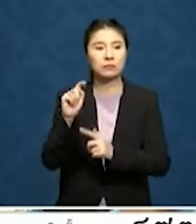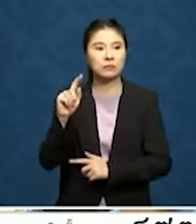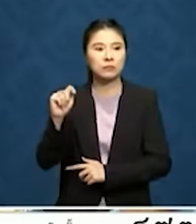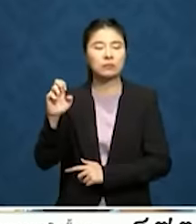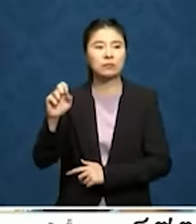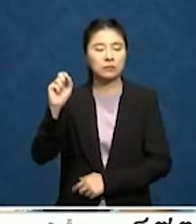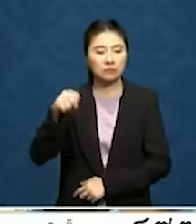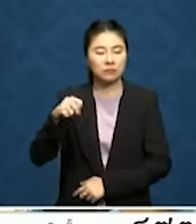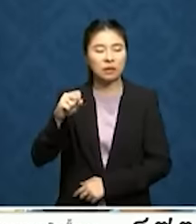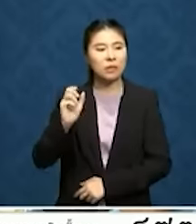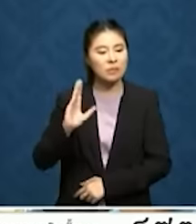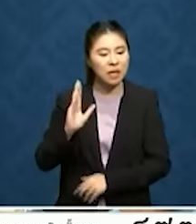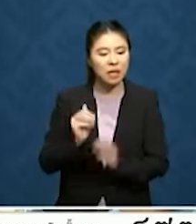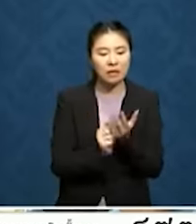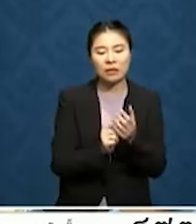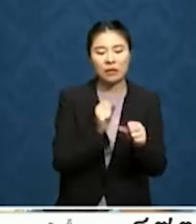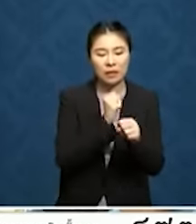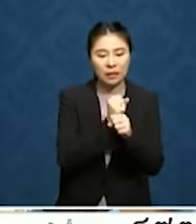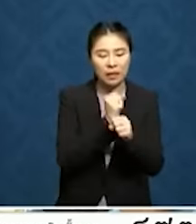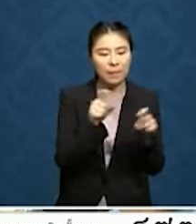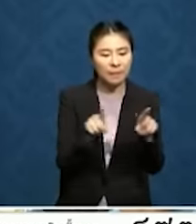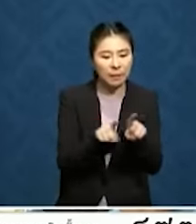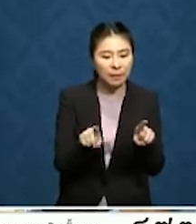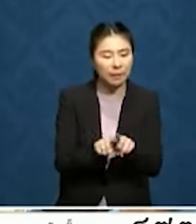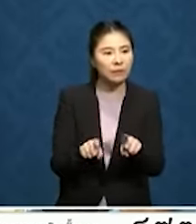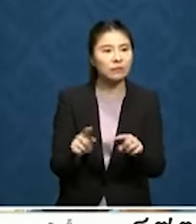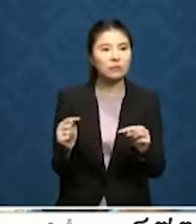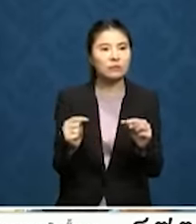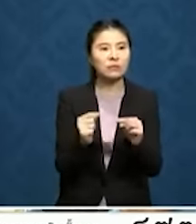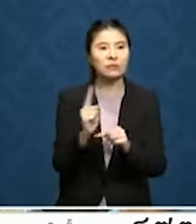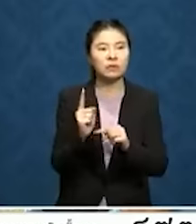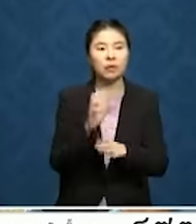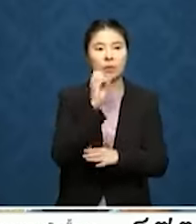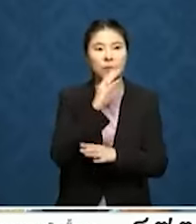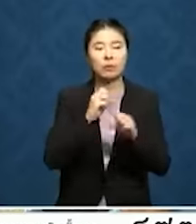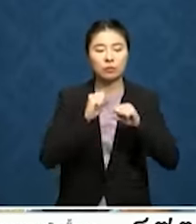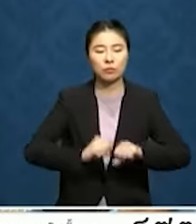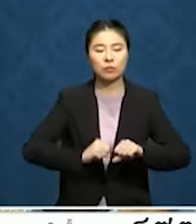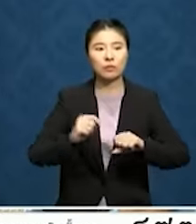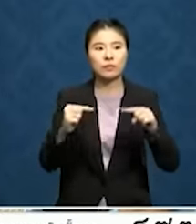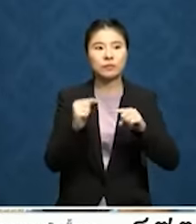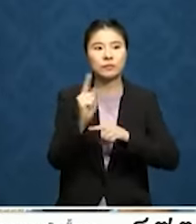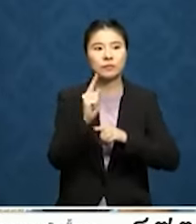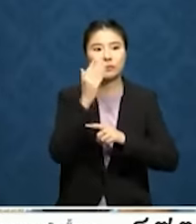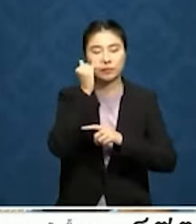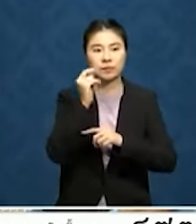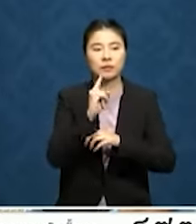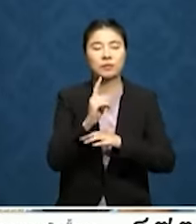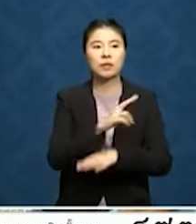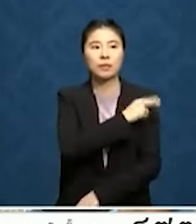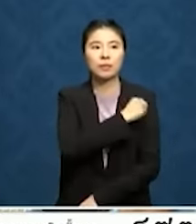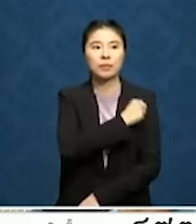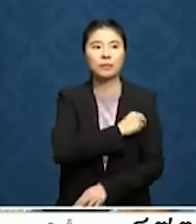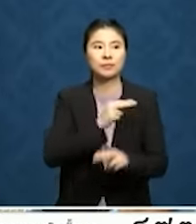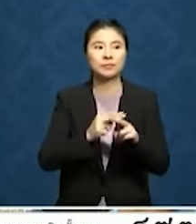จะเสนอซ้ำไม่ได้ก็มีการไปประชุมแล้วก็เสนอกันว่าไม่ได้เป็นยัตติเพราะว่าเป็นคุณหมอชลน่